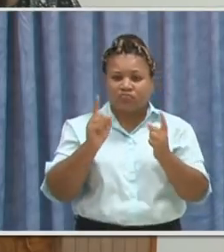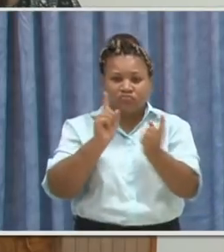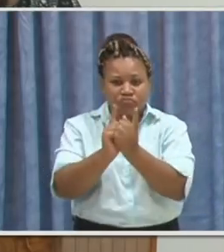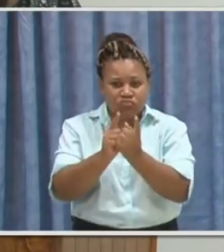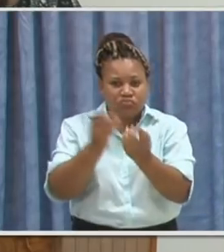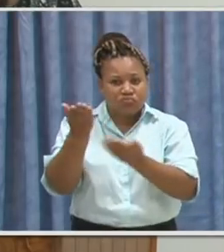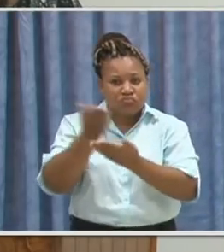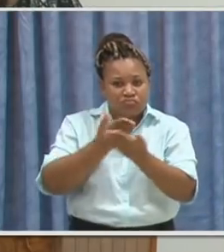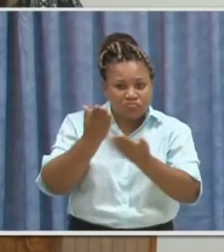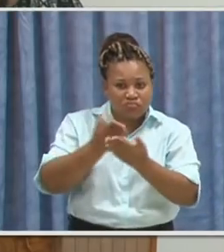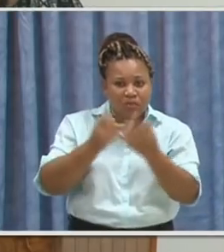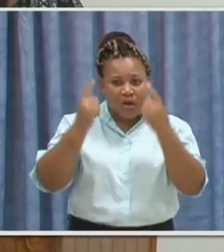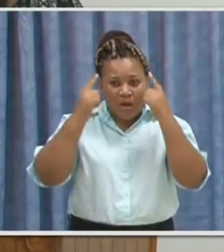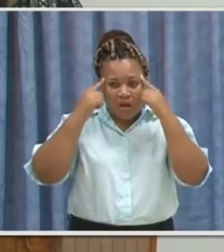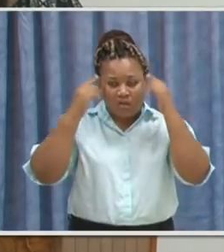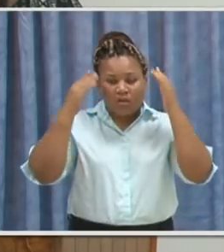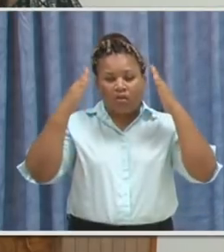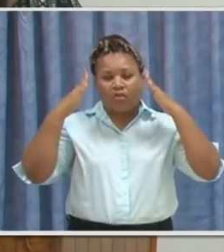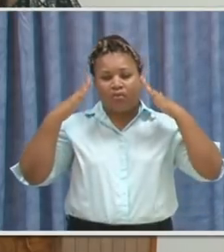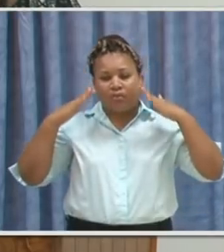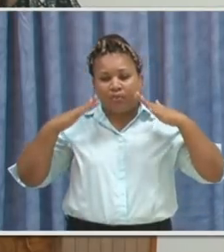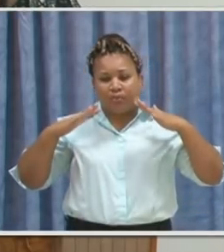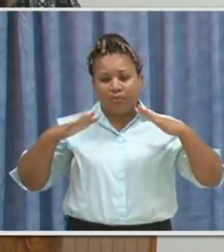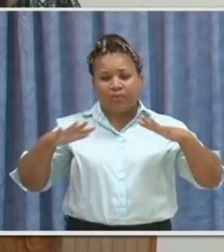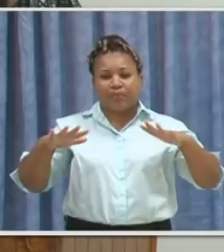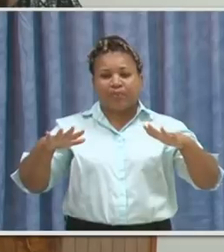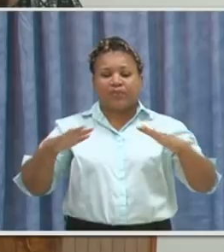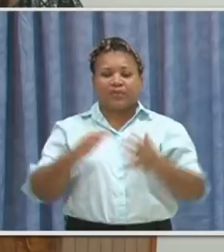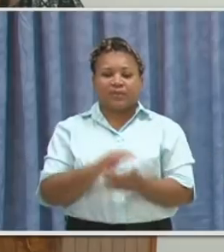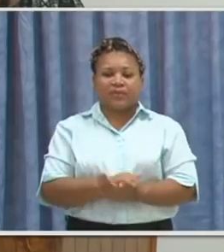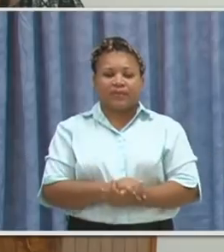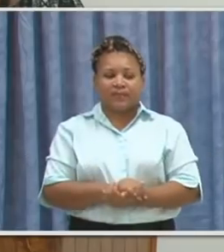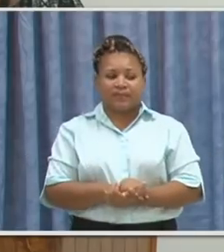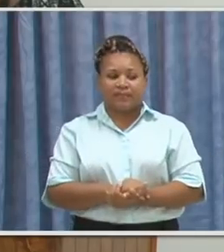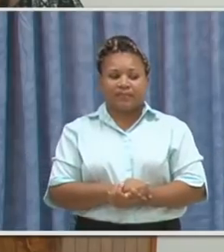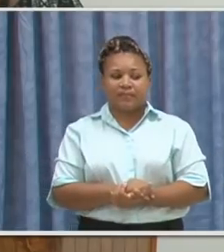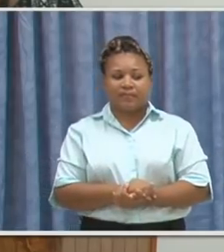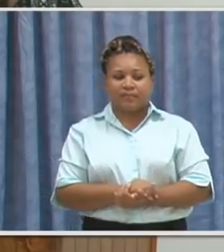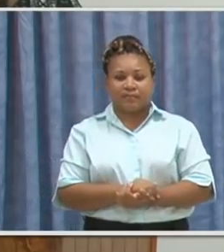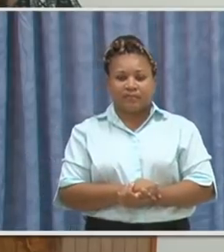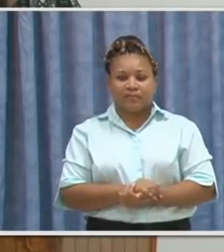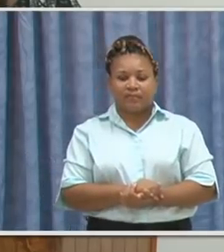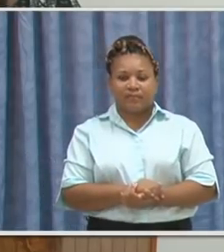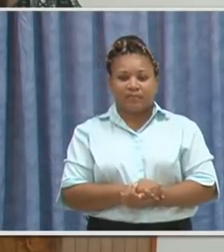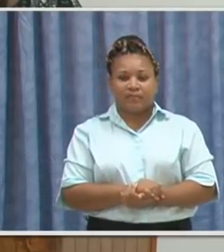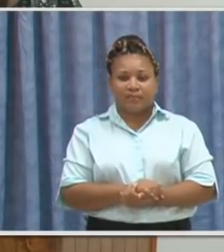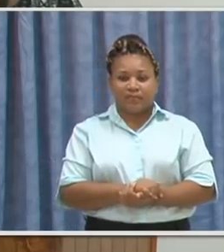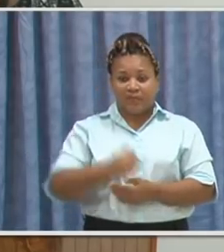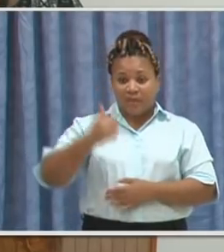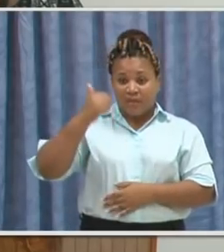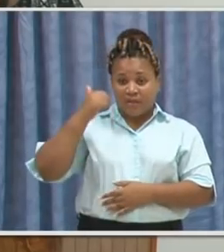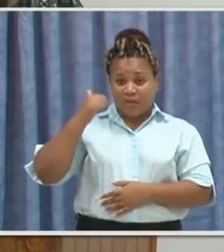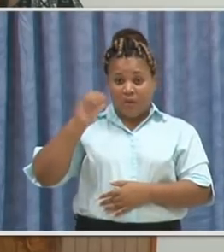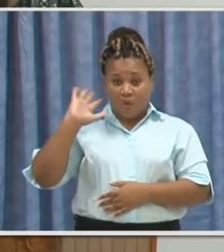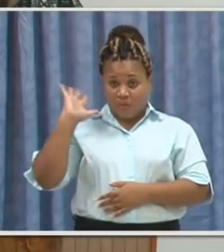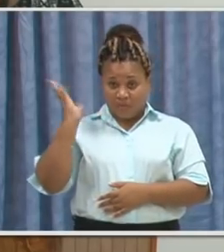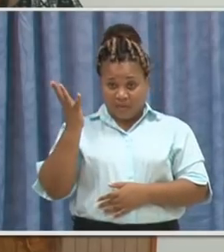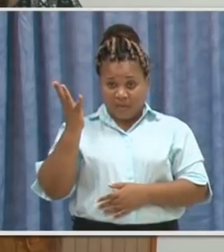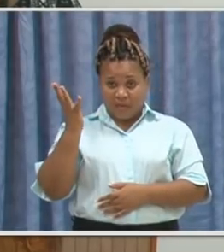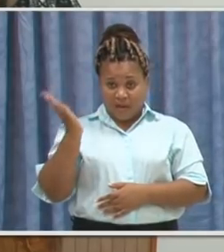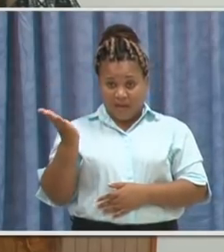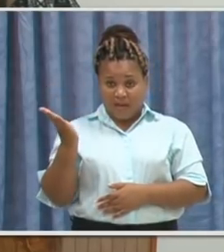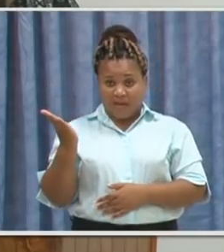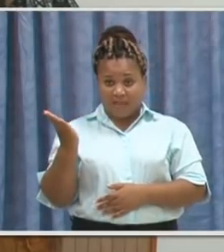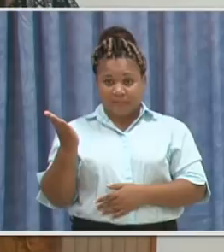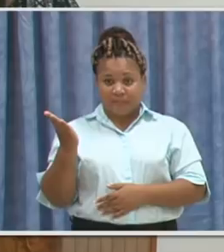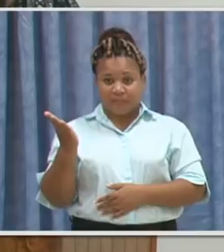Mais, Bajaya, nous avons 4, nous commençons avec 3 aujourd'hui, hier nous avons 16,